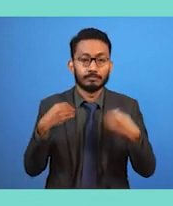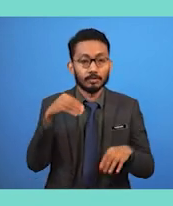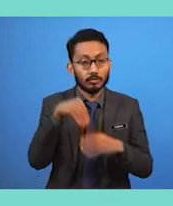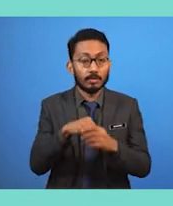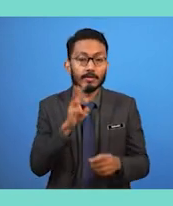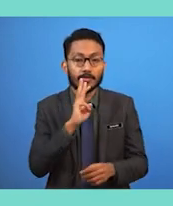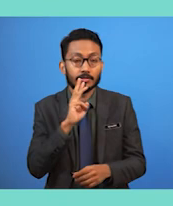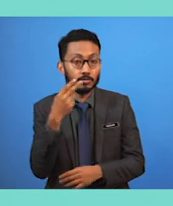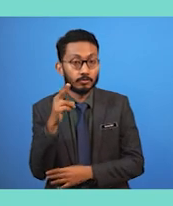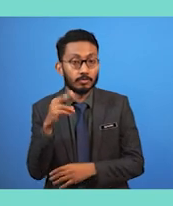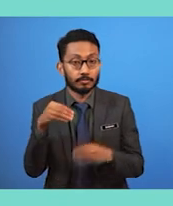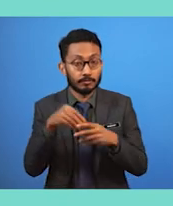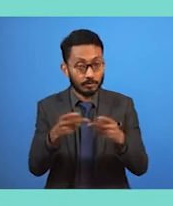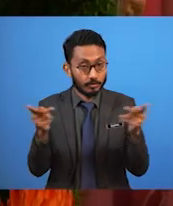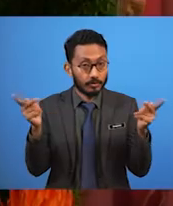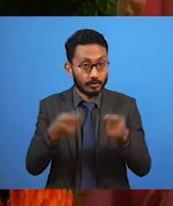tangki tenakan Moina spesies.